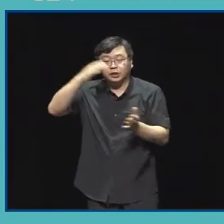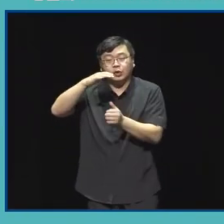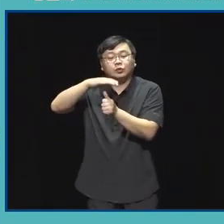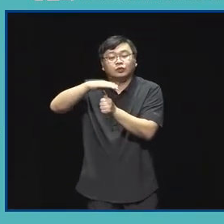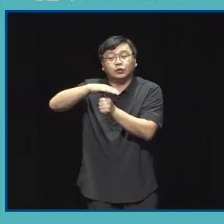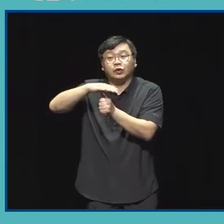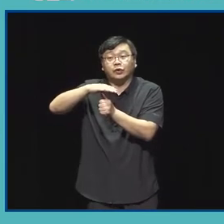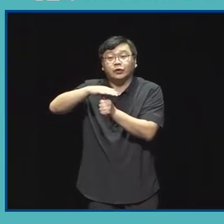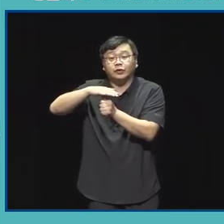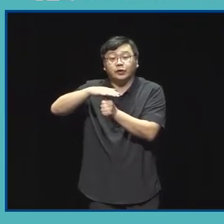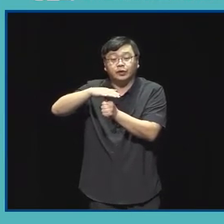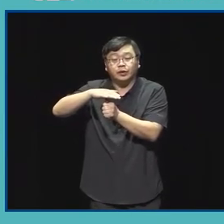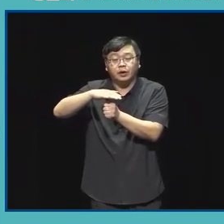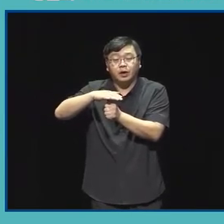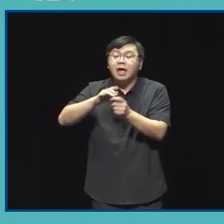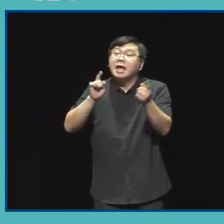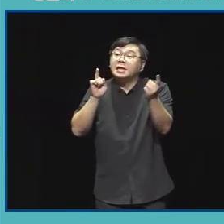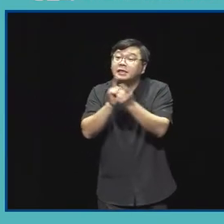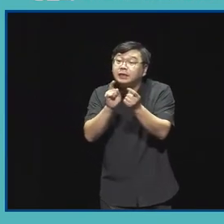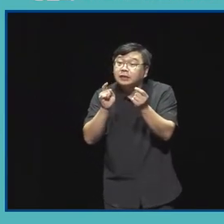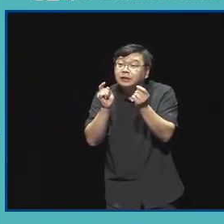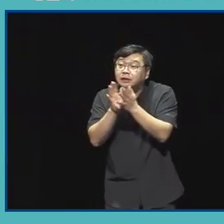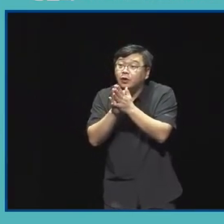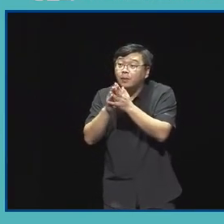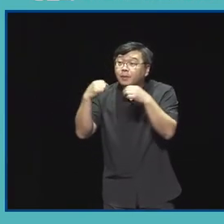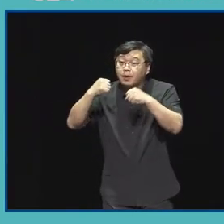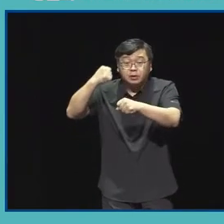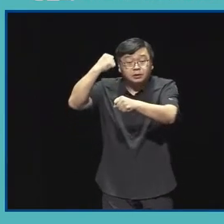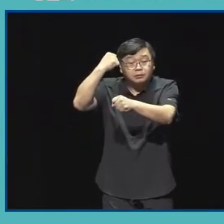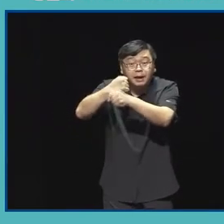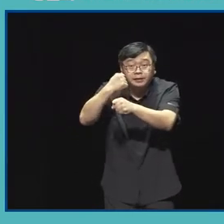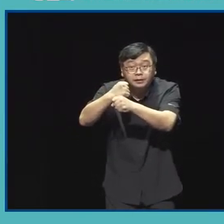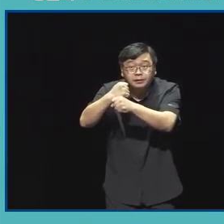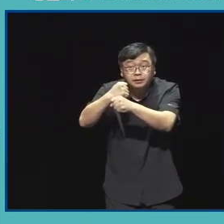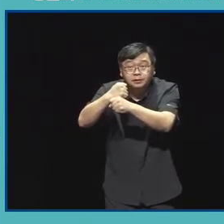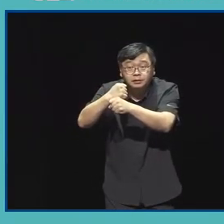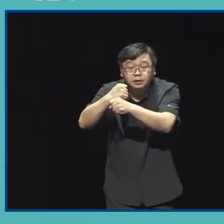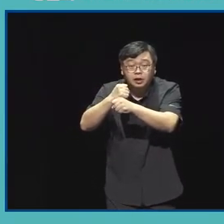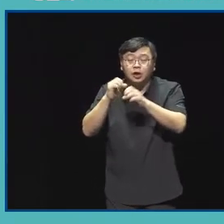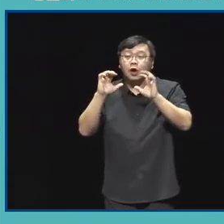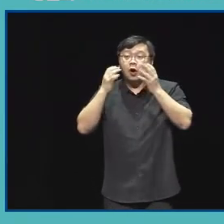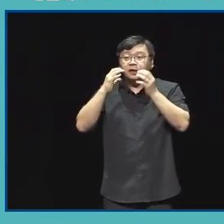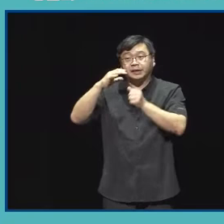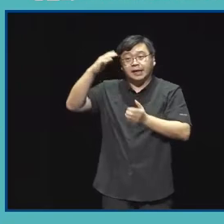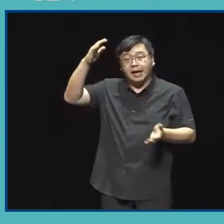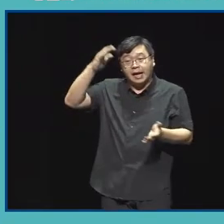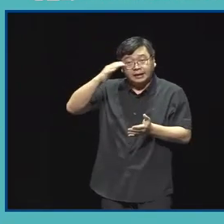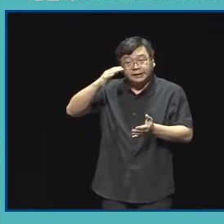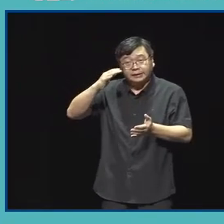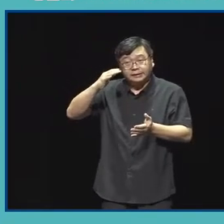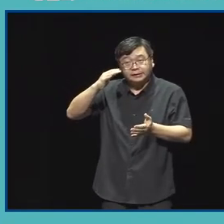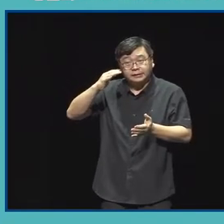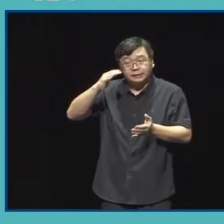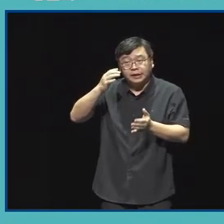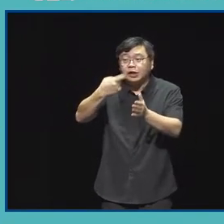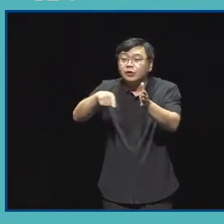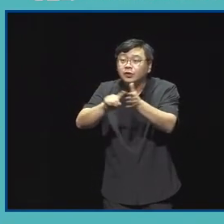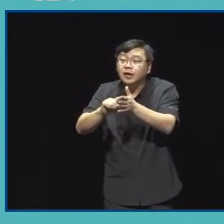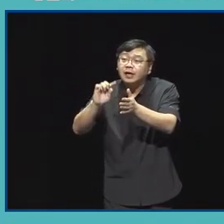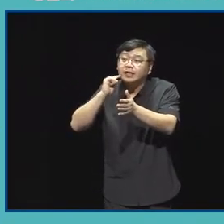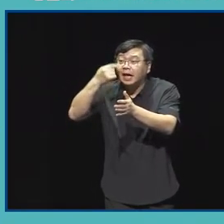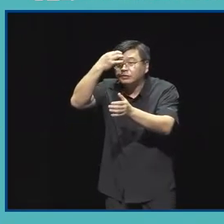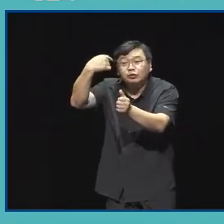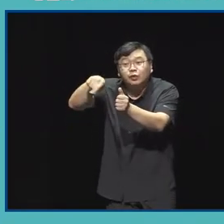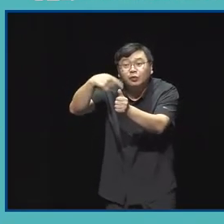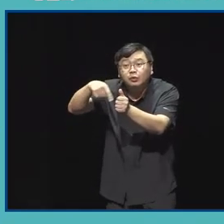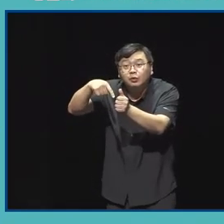그 어린이 청소년이 직접 창작의 주체가 되는 사업 또는 어린이 청소년을 대상으로 예술 교육을 진행하는 사업으로